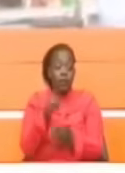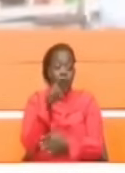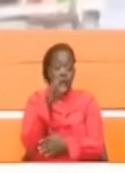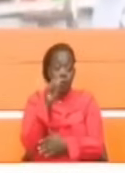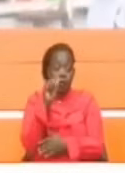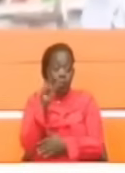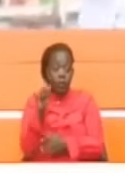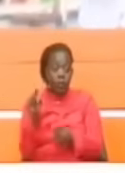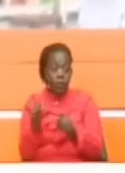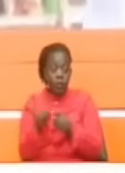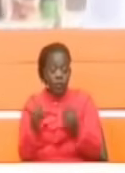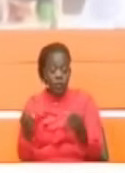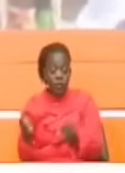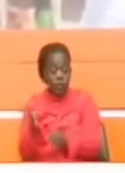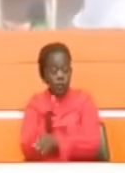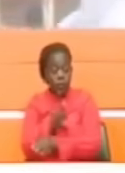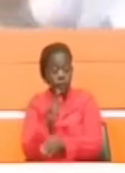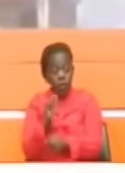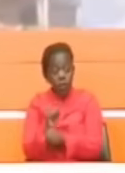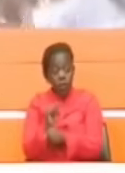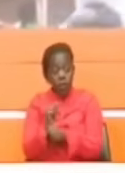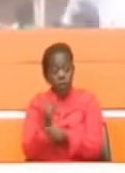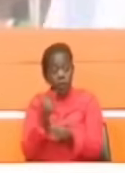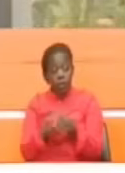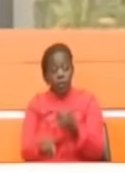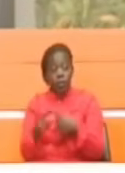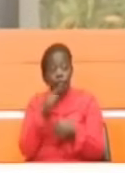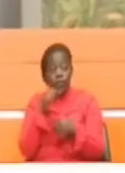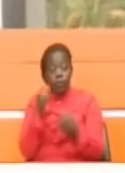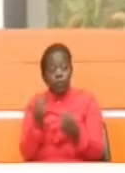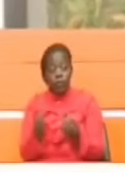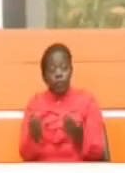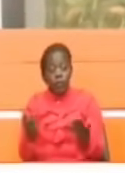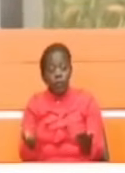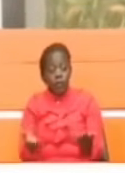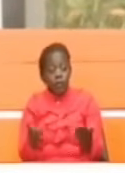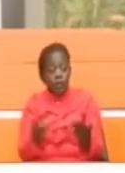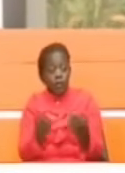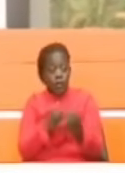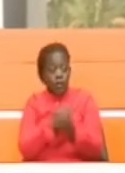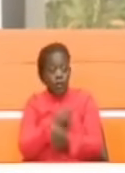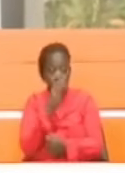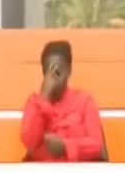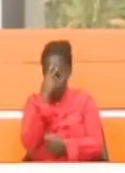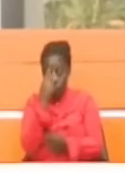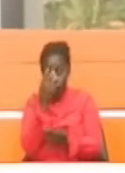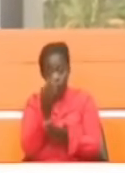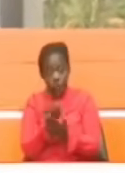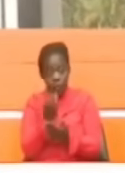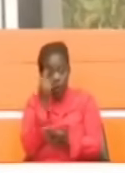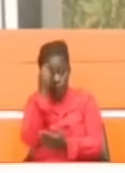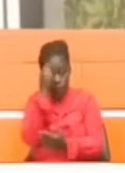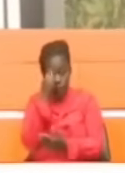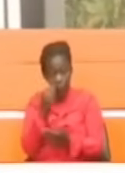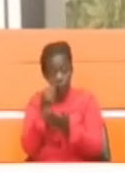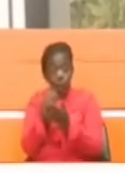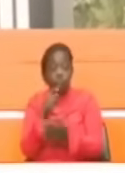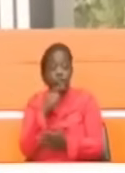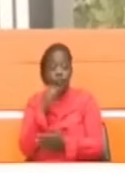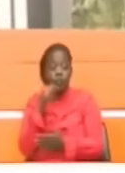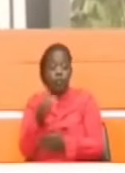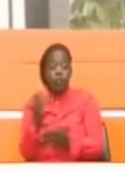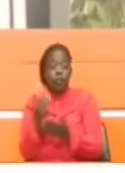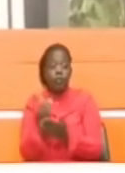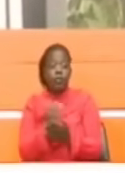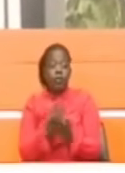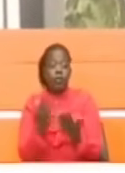naye yakubako ku kyeyo agambye nti abasajja bagwa mu mukwano ne gubaziba amaaso naye n'asaba gavumenti eyambe malimo kubanga ku